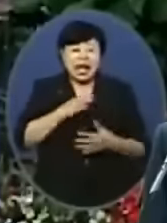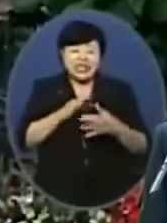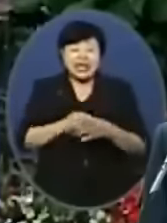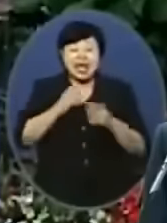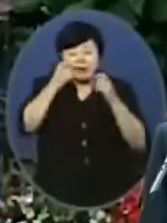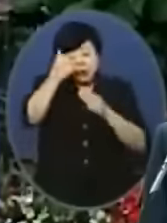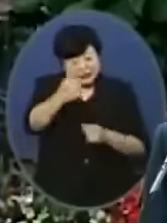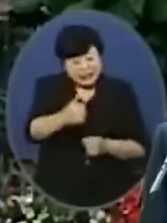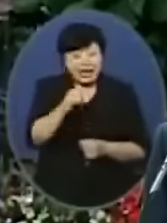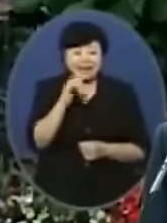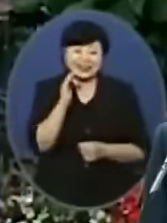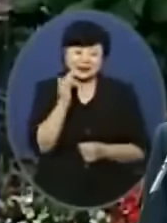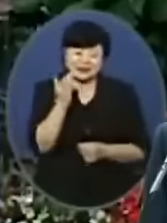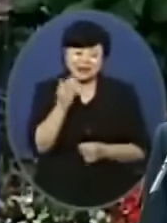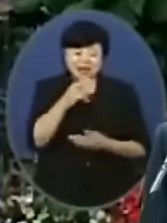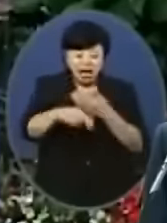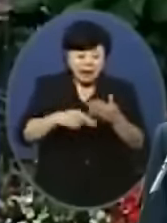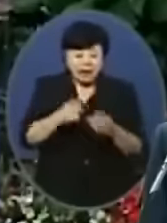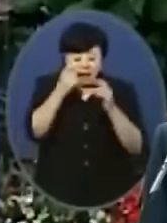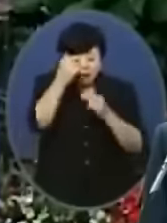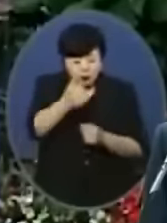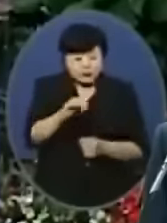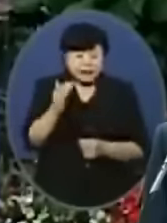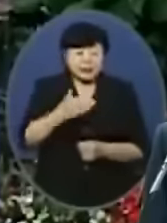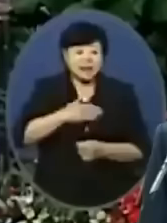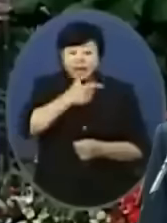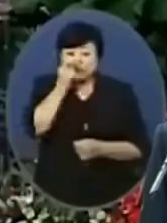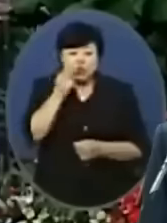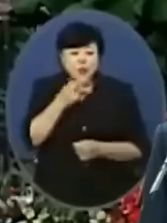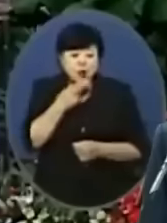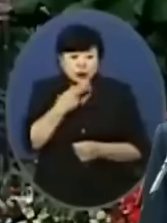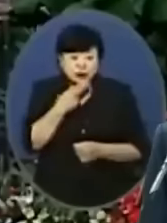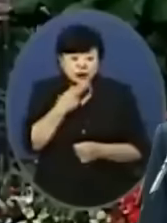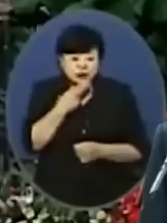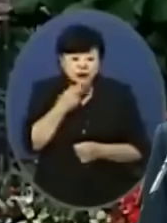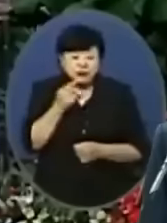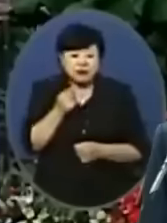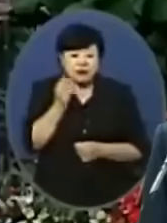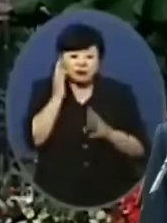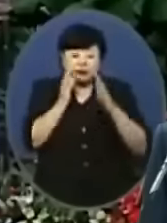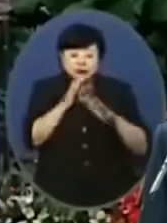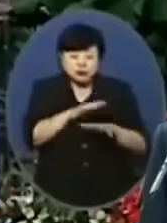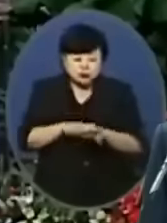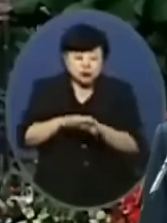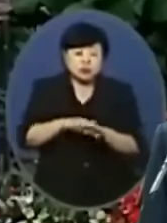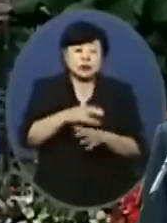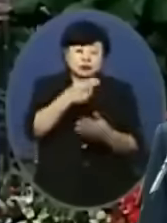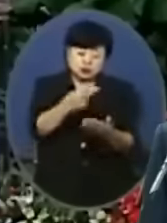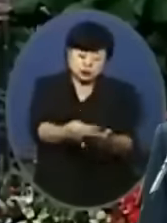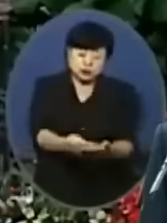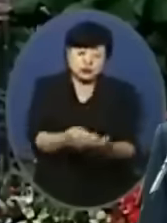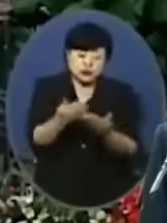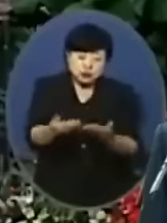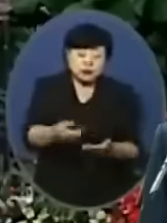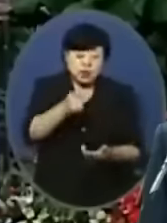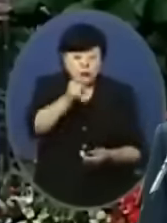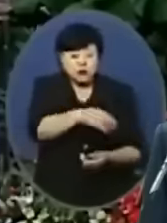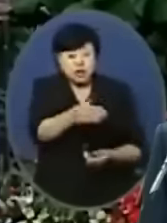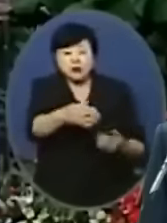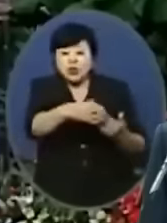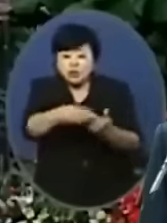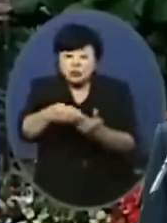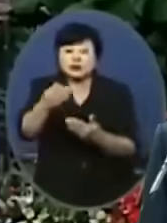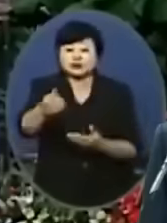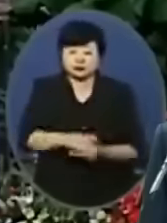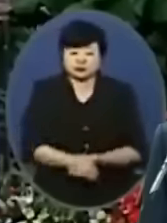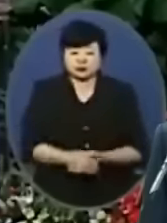목자, 개적인 것입니다. 야훼는 나의 목자시니 내게 부족함이 없으리로다. 그가 나를 푸른 초장에 누이시며 쉴만한 물가로